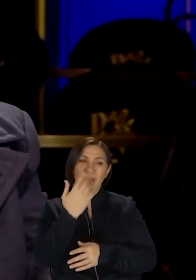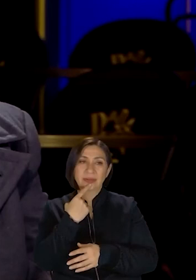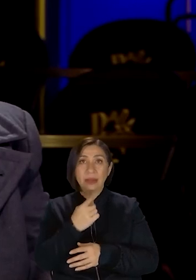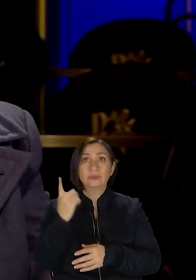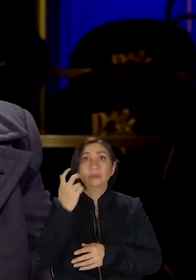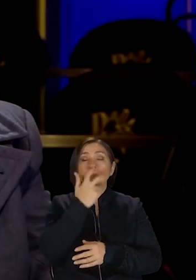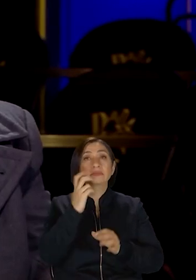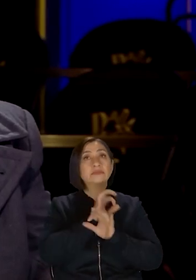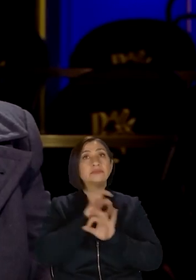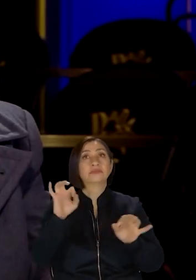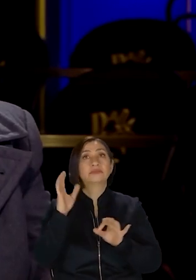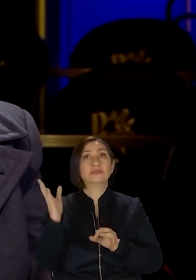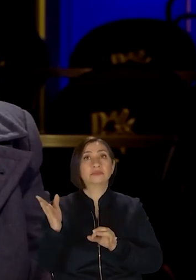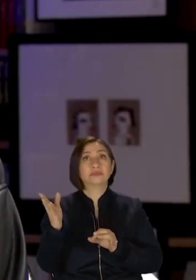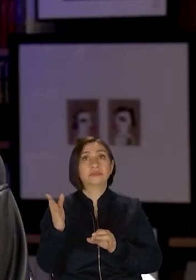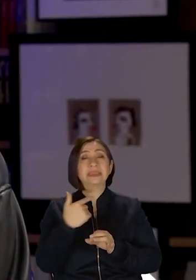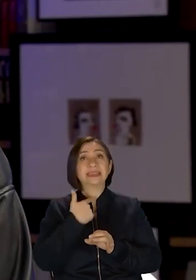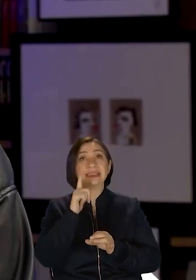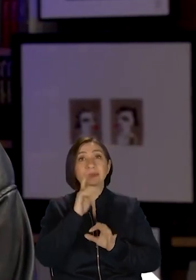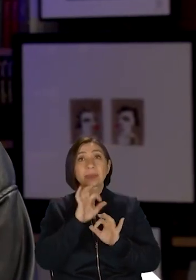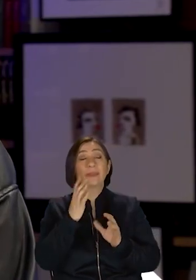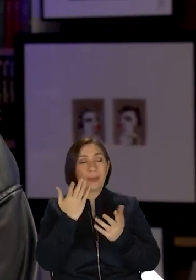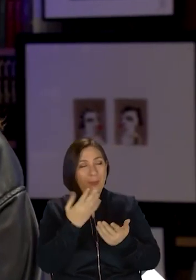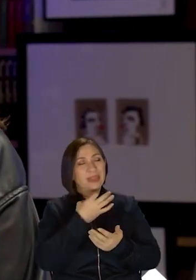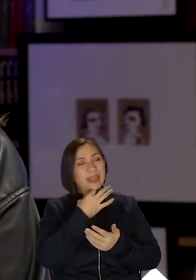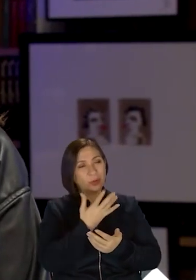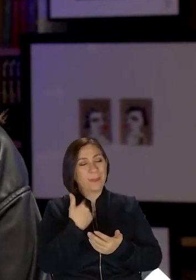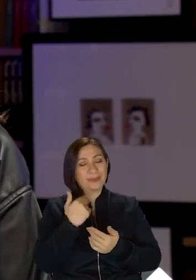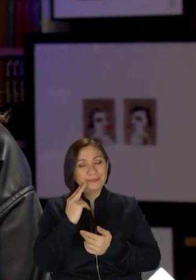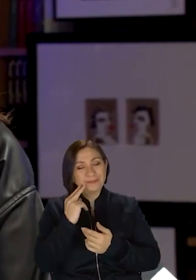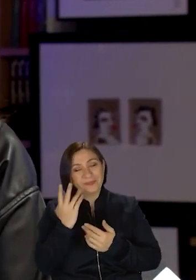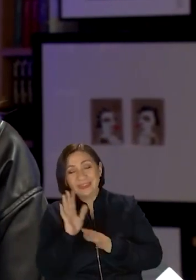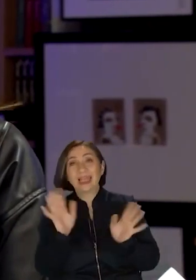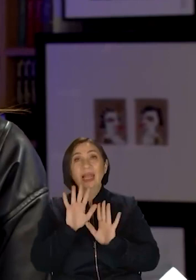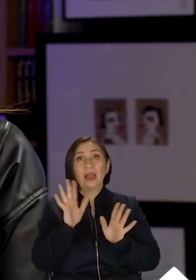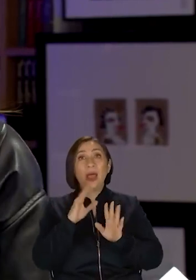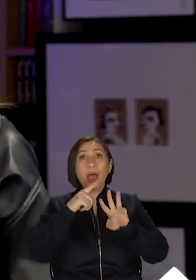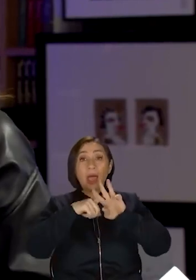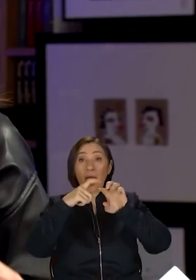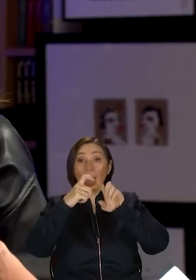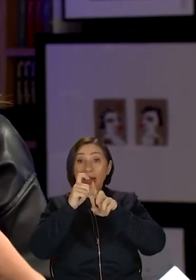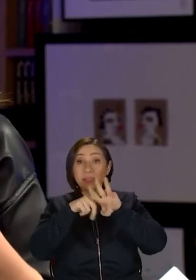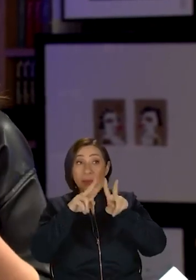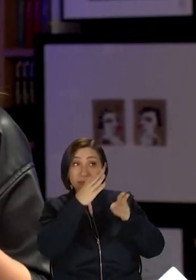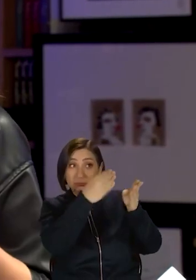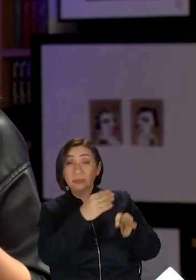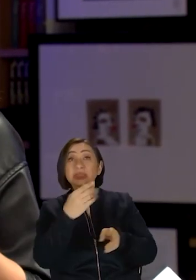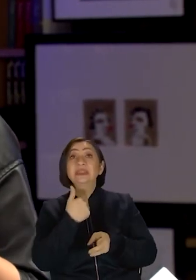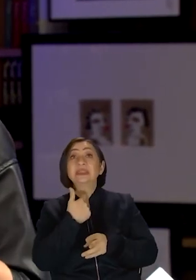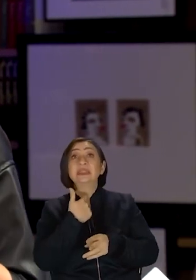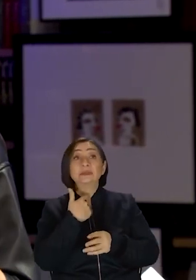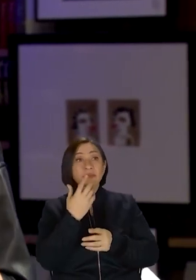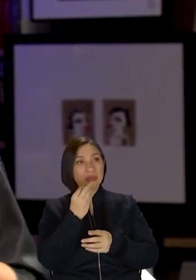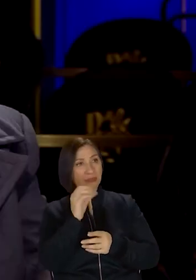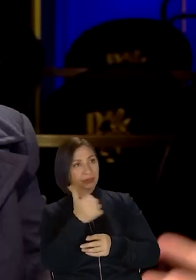hani... Hayır yani tamam, teşekkür ederim ama mütevazılık yapmıyorum. Demek istediğim şu yani, Erdem'in gerçekten bir sesinin